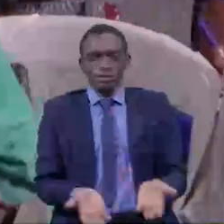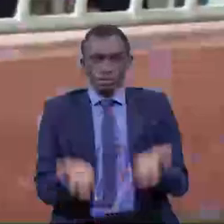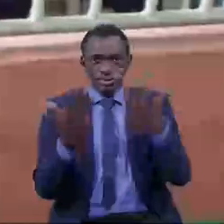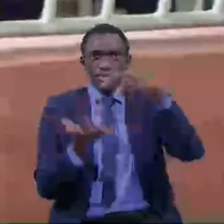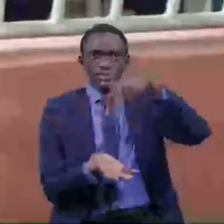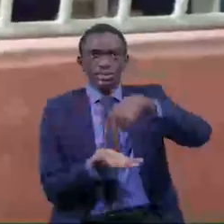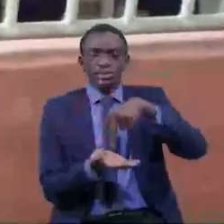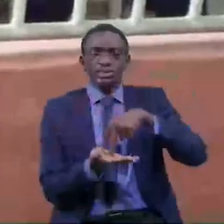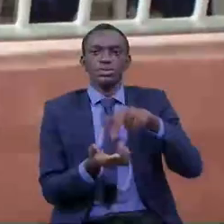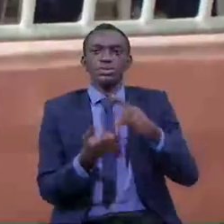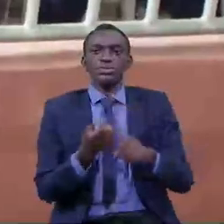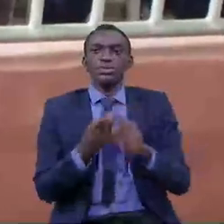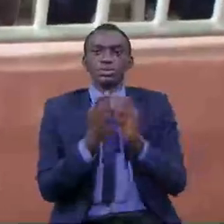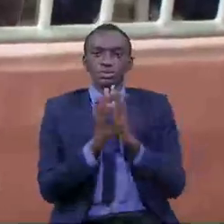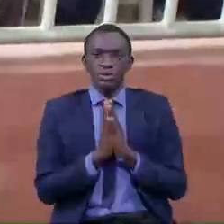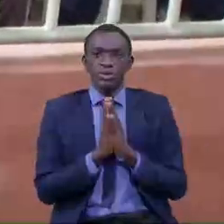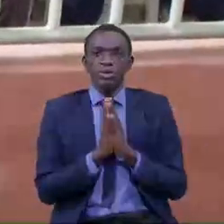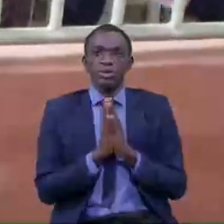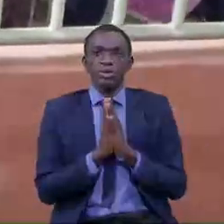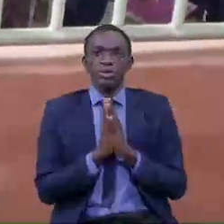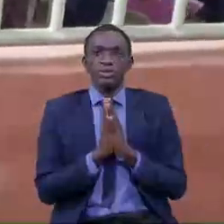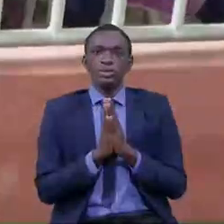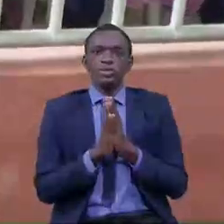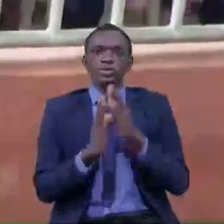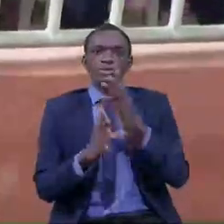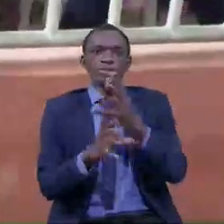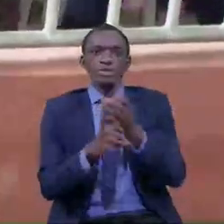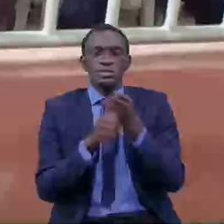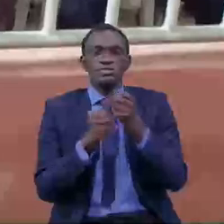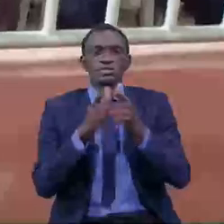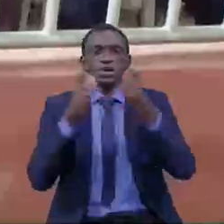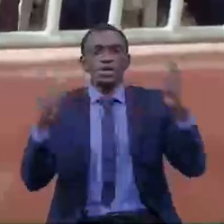allons prier. Tu reçois de plus grandes grâces.